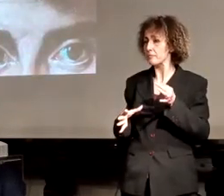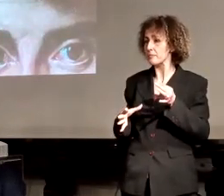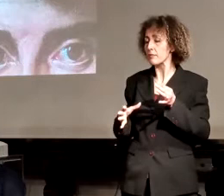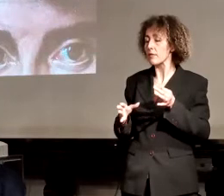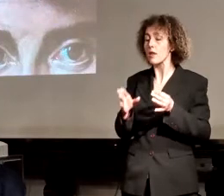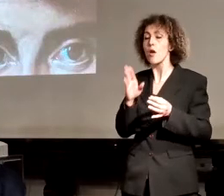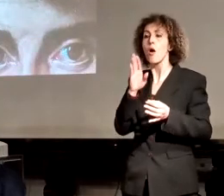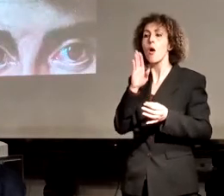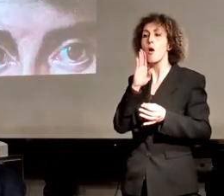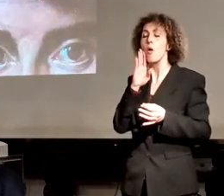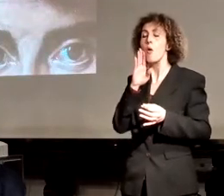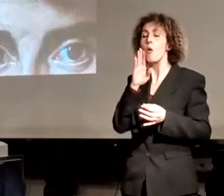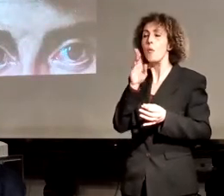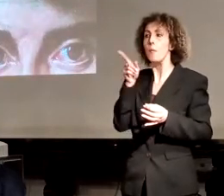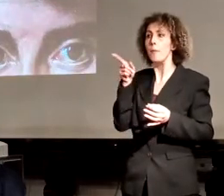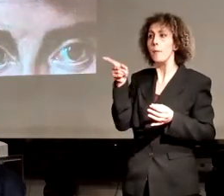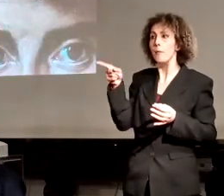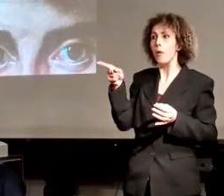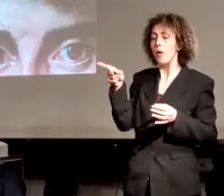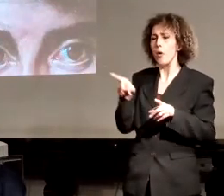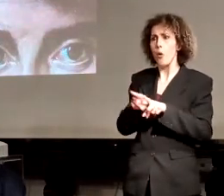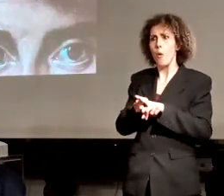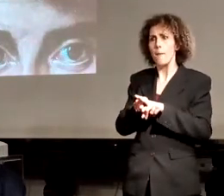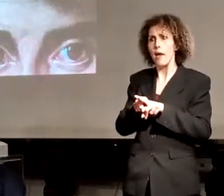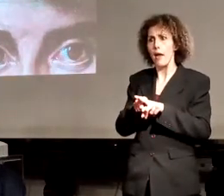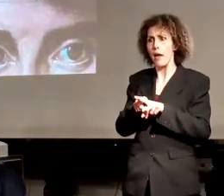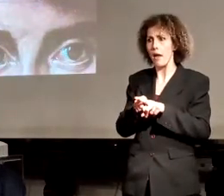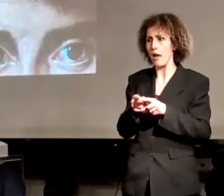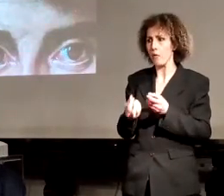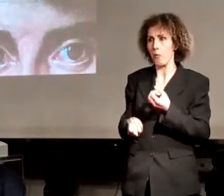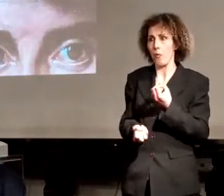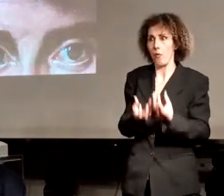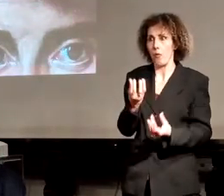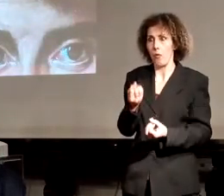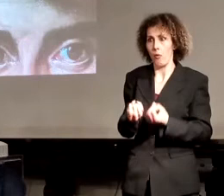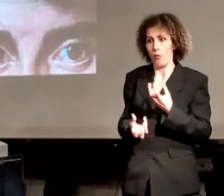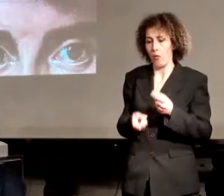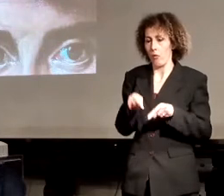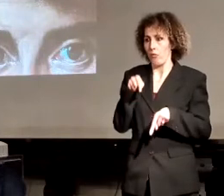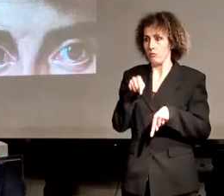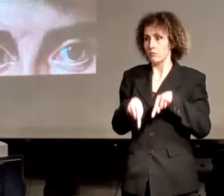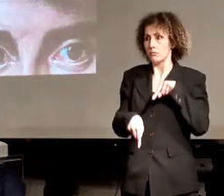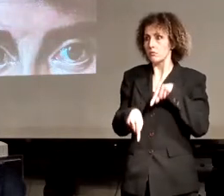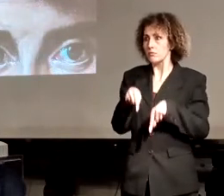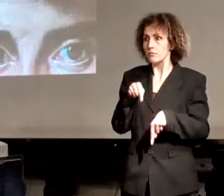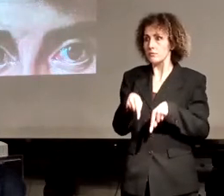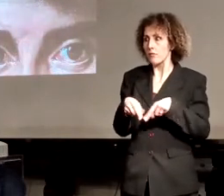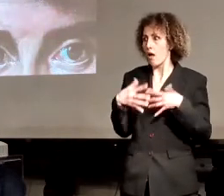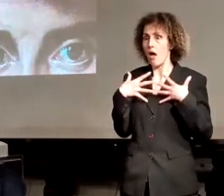datori sembrava sui carboni ardenti ti prego ad un'ansia oscura